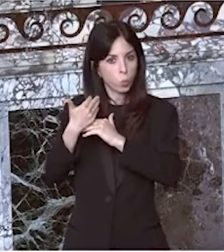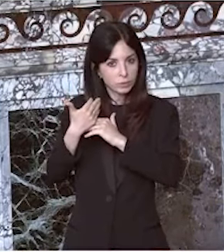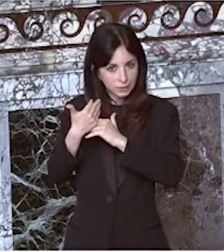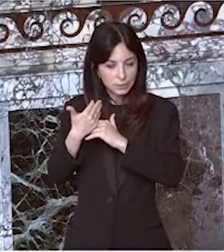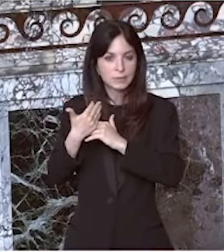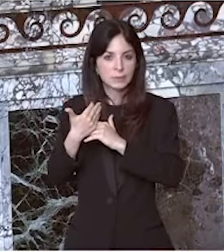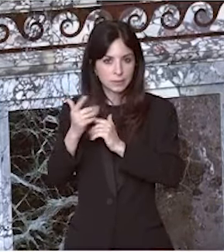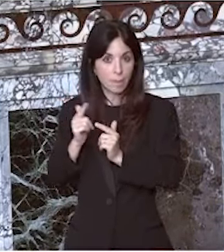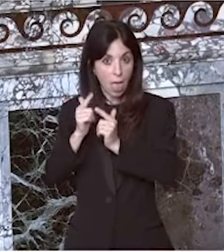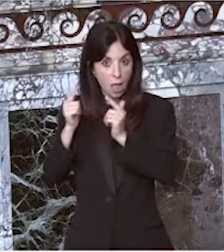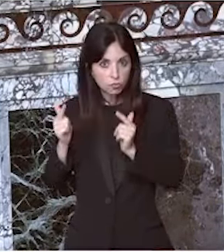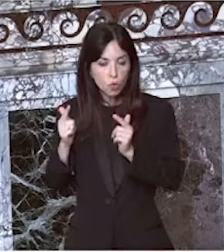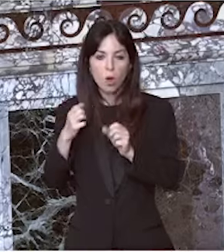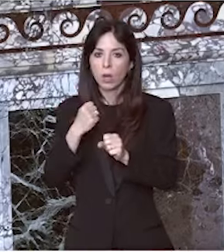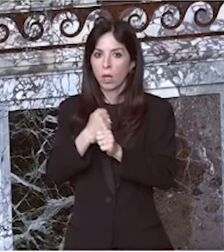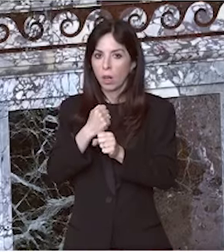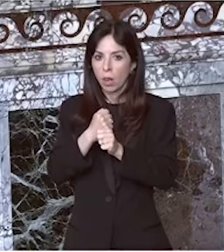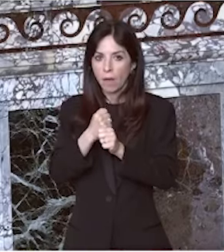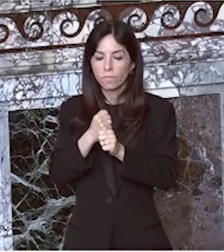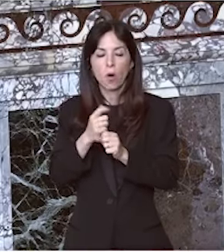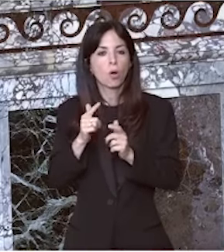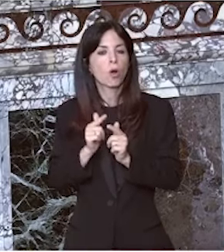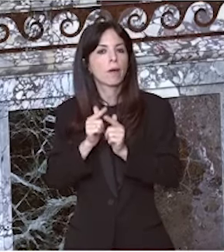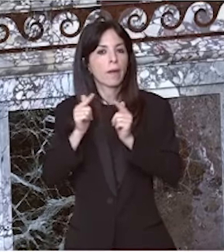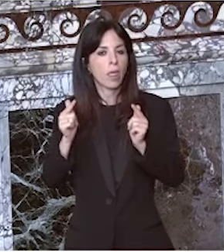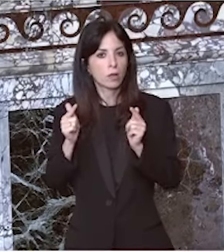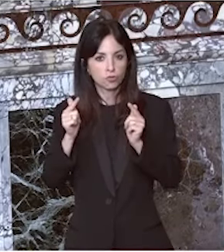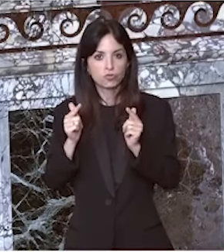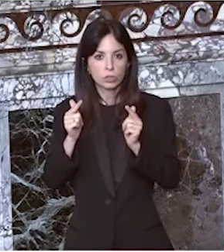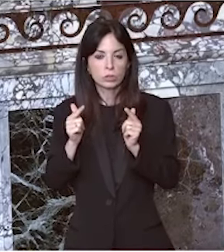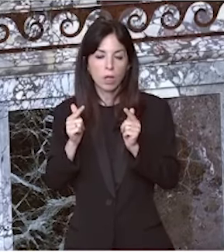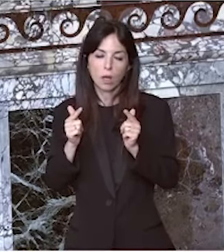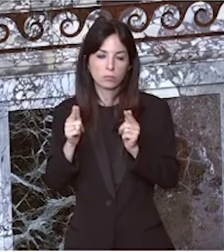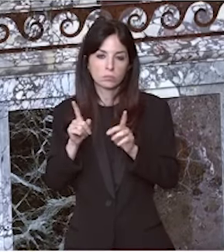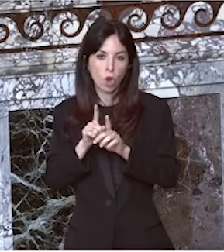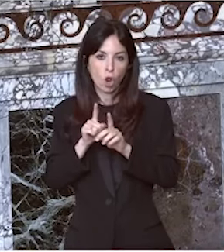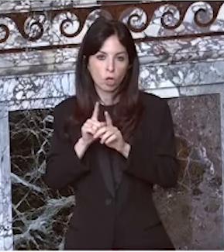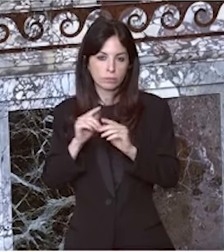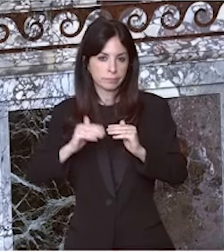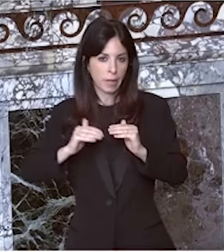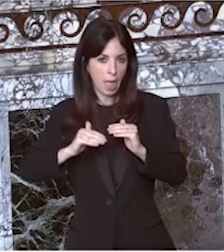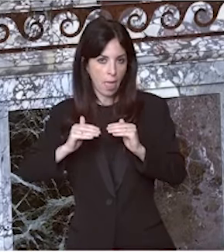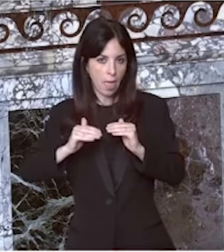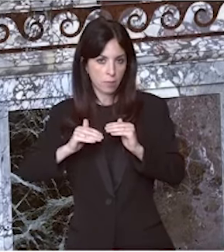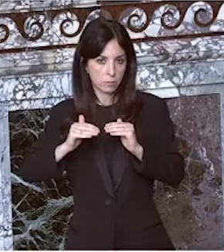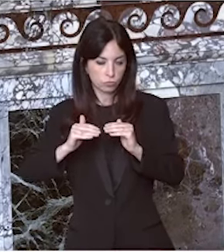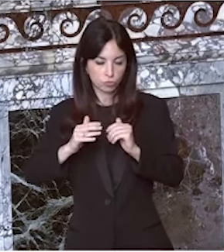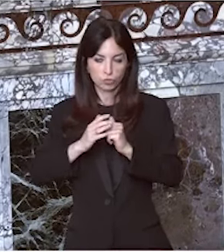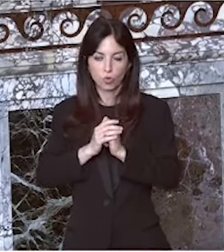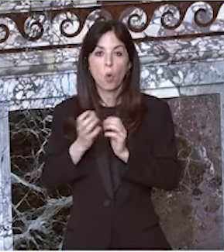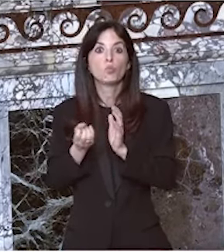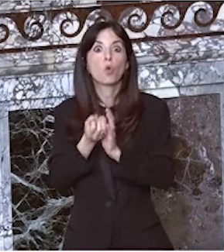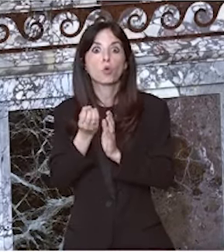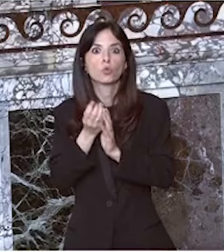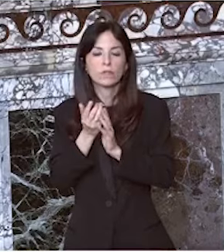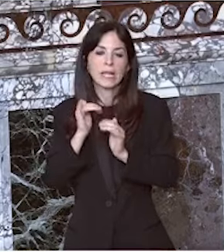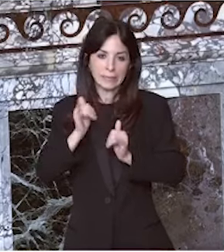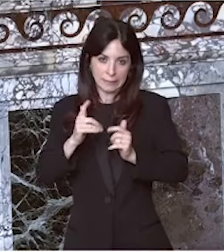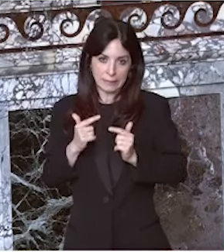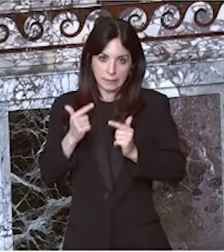l'apporto del lavoro alla crescita dell'economia non potrà che essere modesto. Solo la produttività potrà assicurare